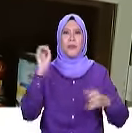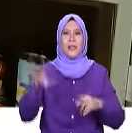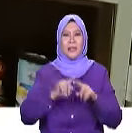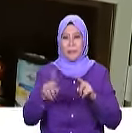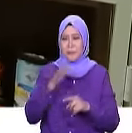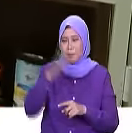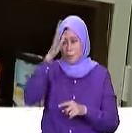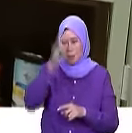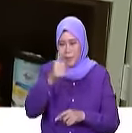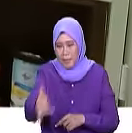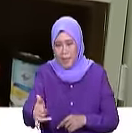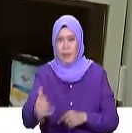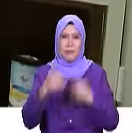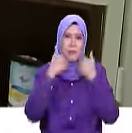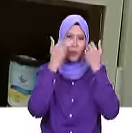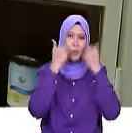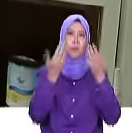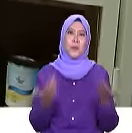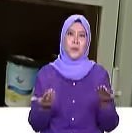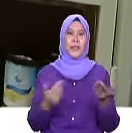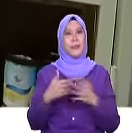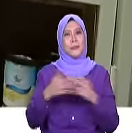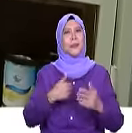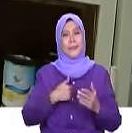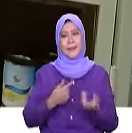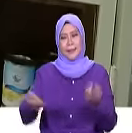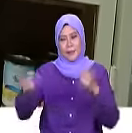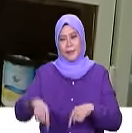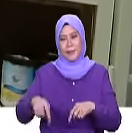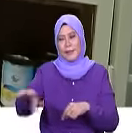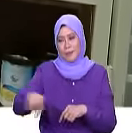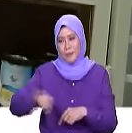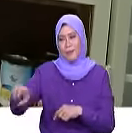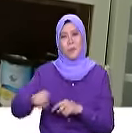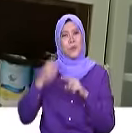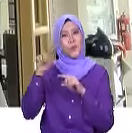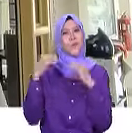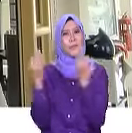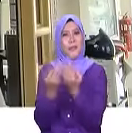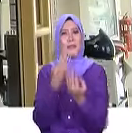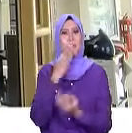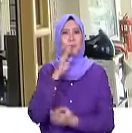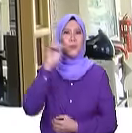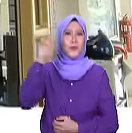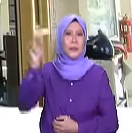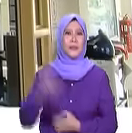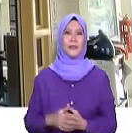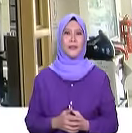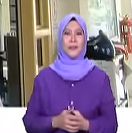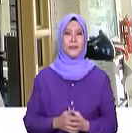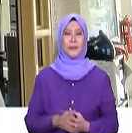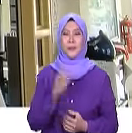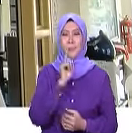sikit. Ni akak datang, ambil untuk keluarga akak. Alhamdulillah ada macam ini. Saya yakin dan percaya usaha